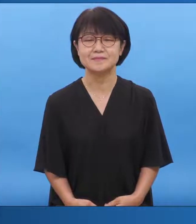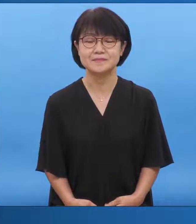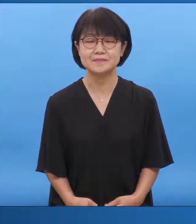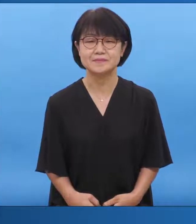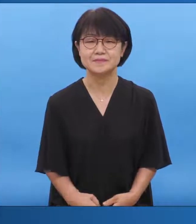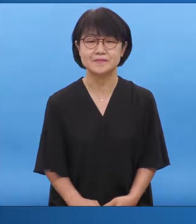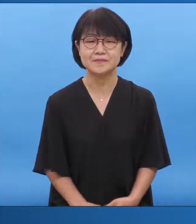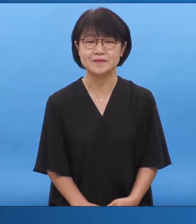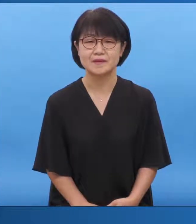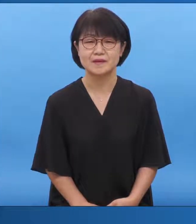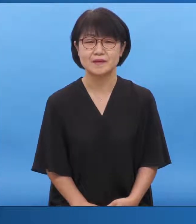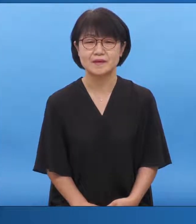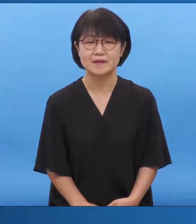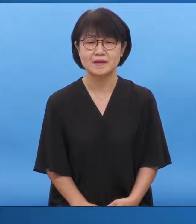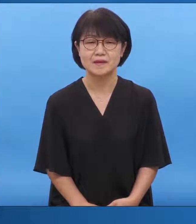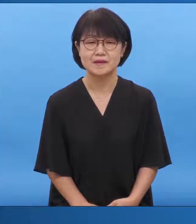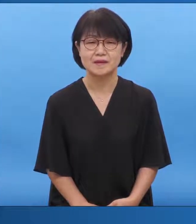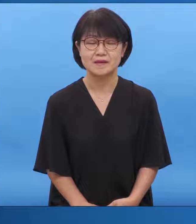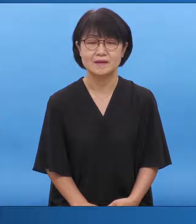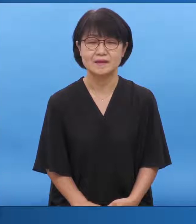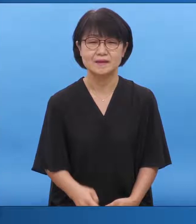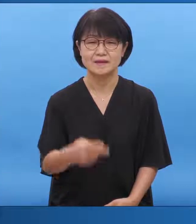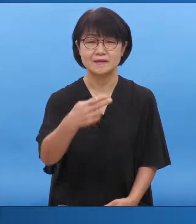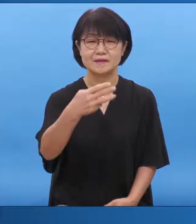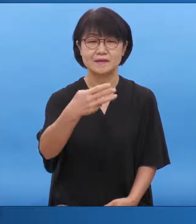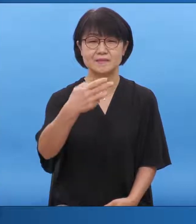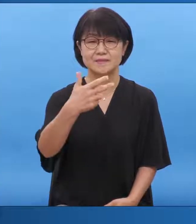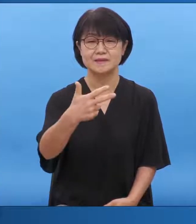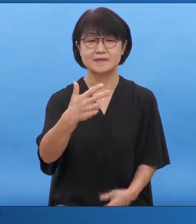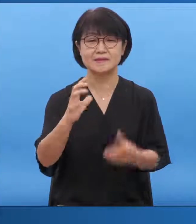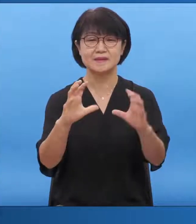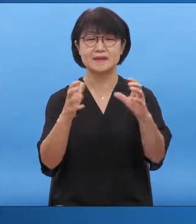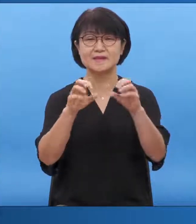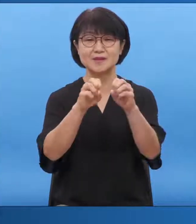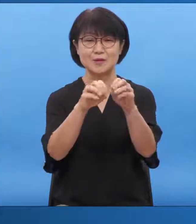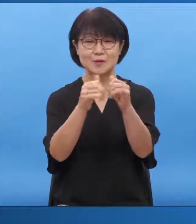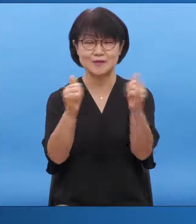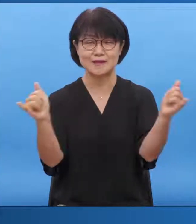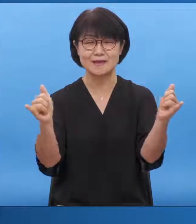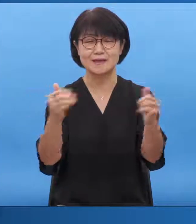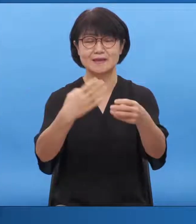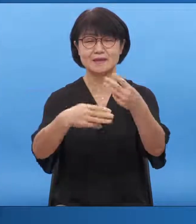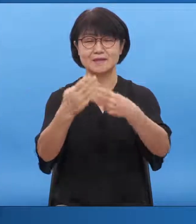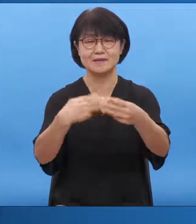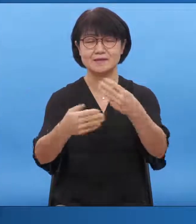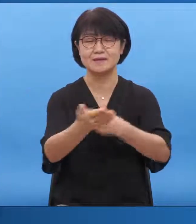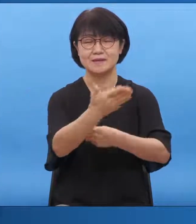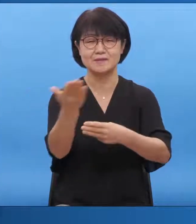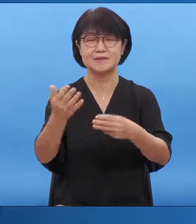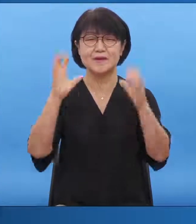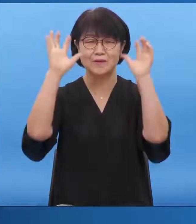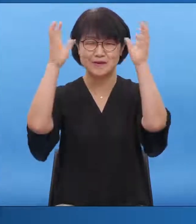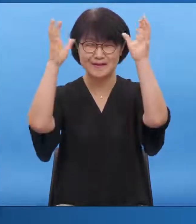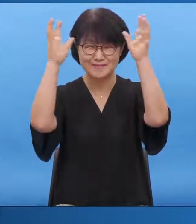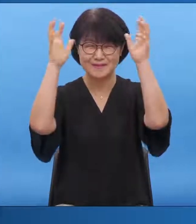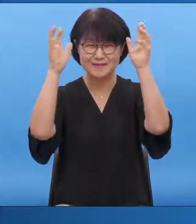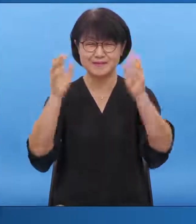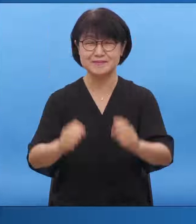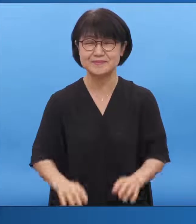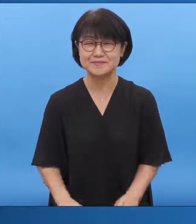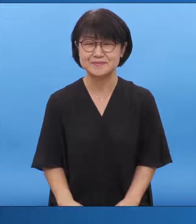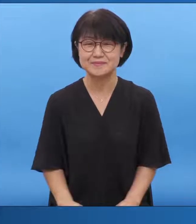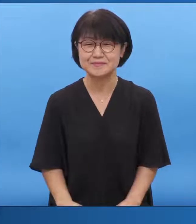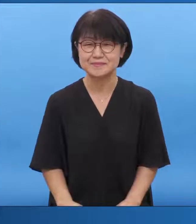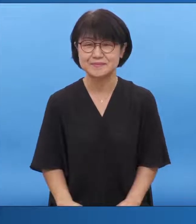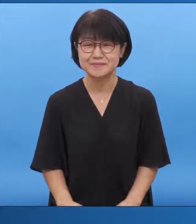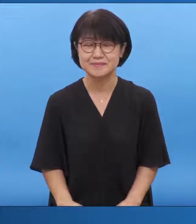같습니다. 237 나라 전도자 또 우리 렘넌트 여러분 진심으로 환영합니다. I sincerely